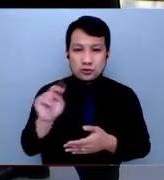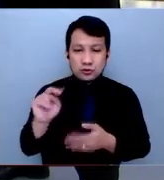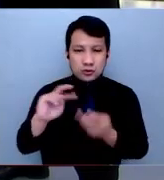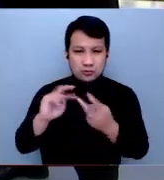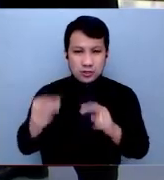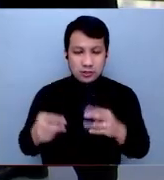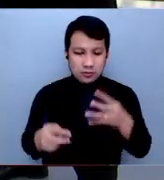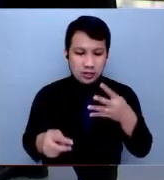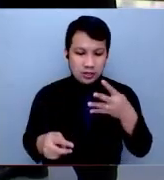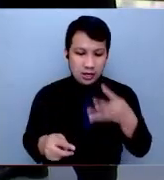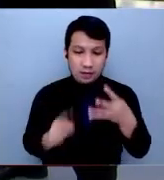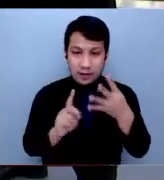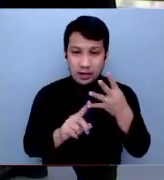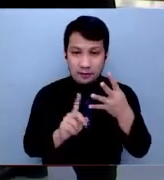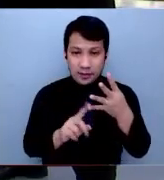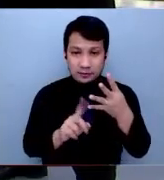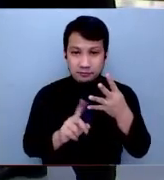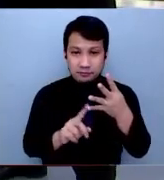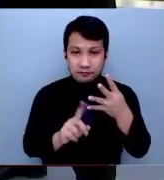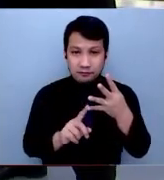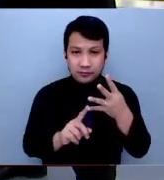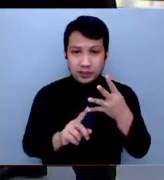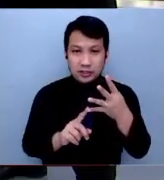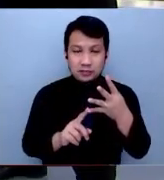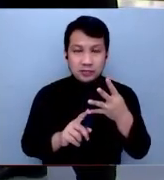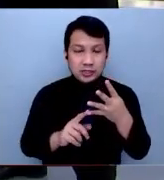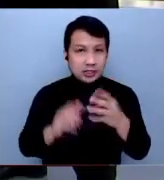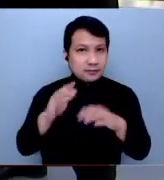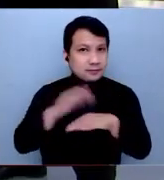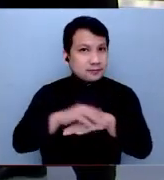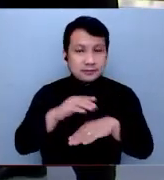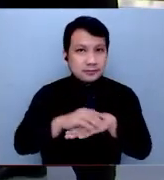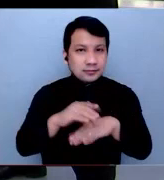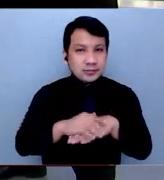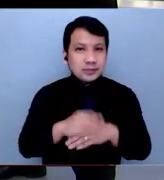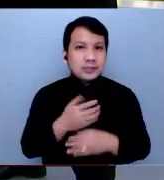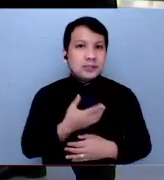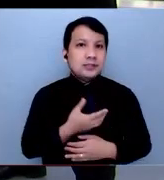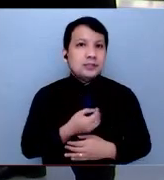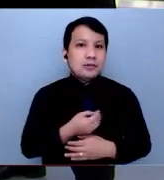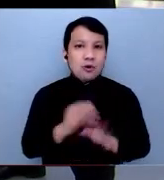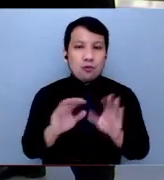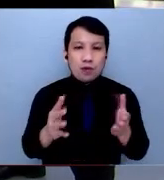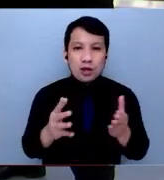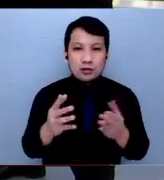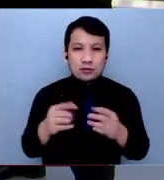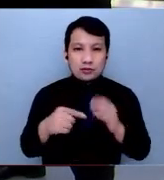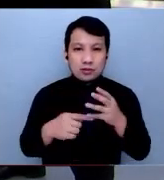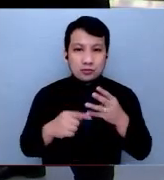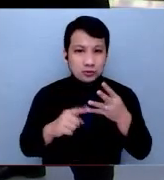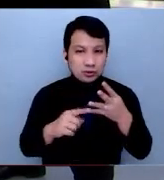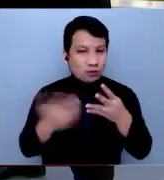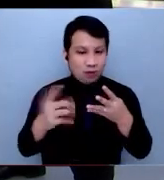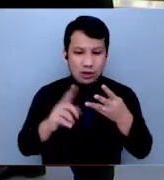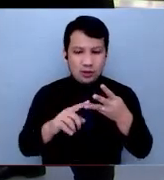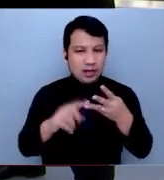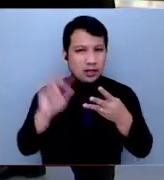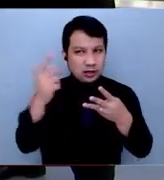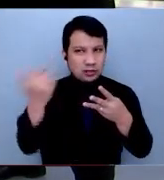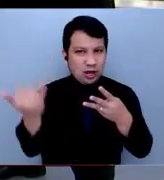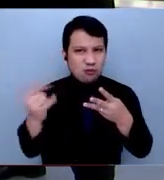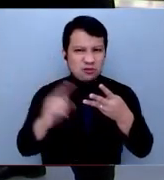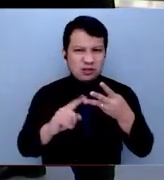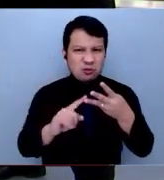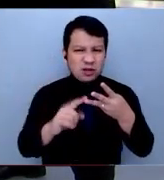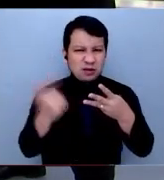po na classification ang pinaka-nakakatakot at mabuti na lamang na wala pang variant na umaabot dito sa ngayon. Ito